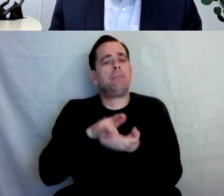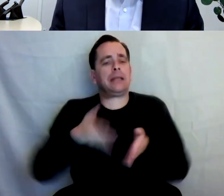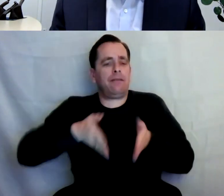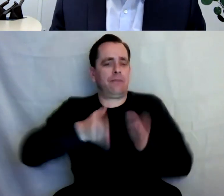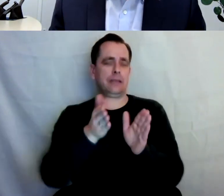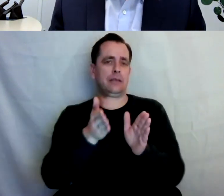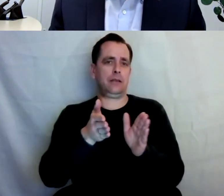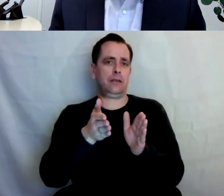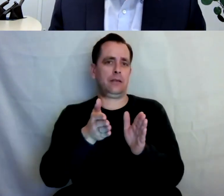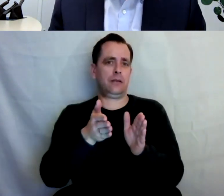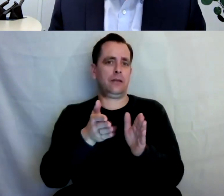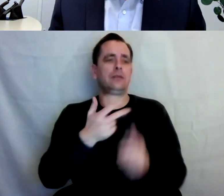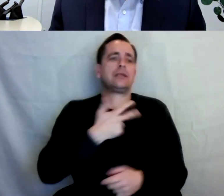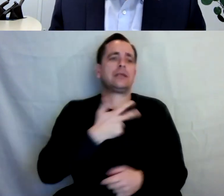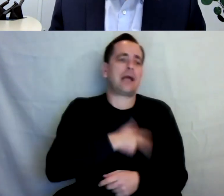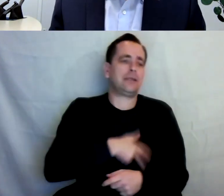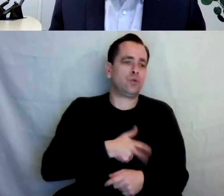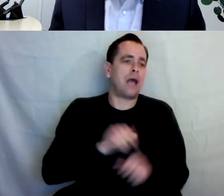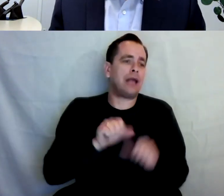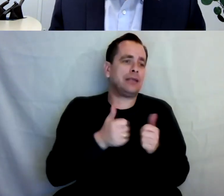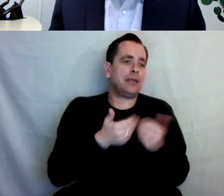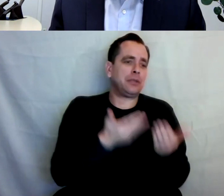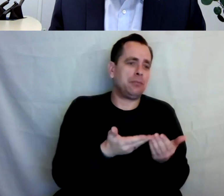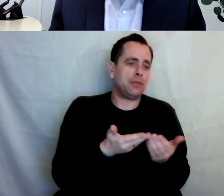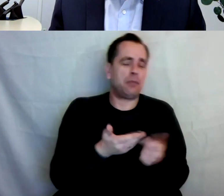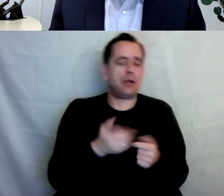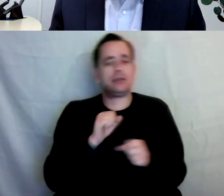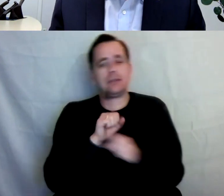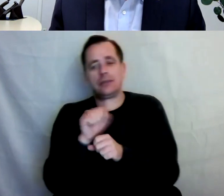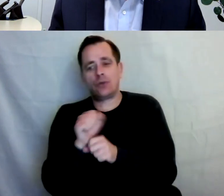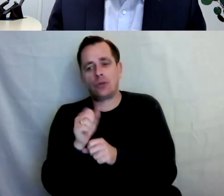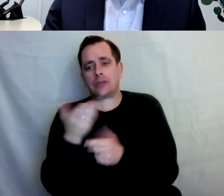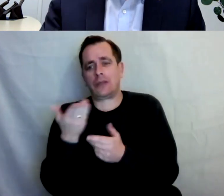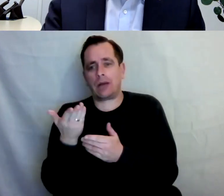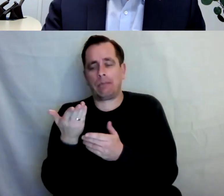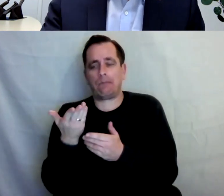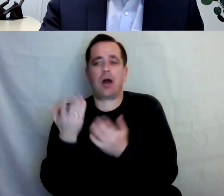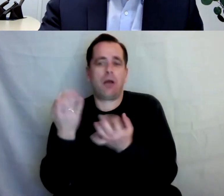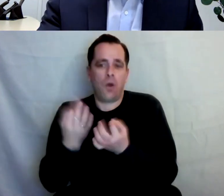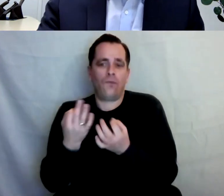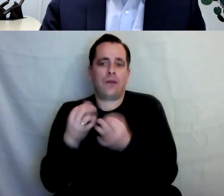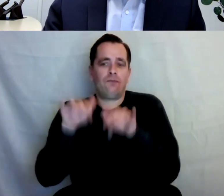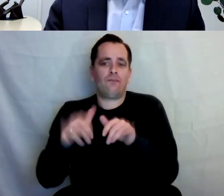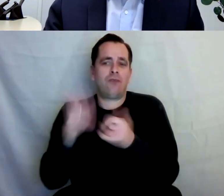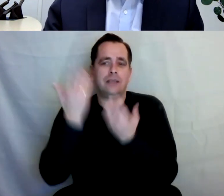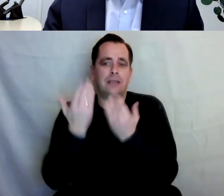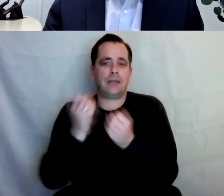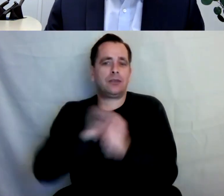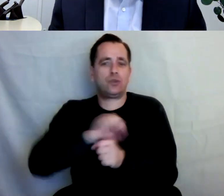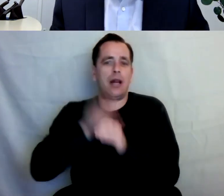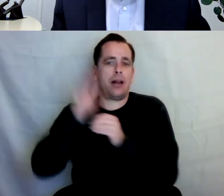haben wollen, aber trotzdem uns jetzt leider die Mühe geben sollten, diese Fallzahlen zügig runterzubringen. Aber die